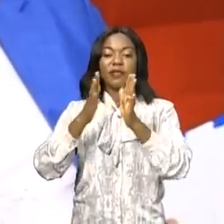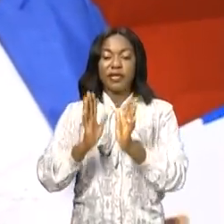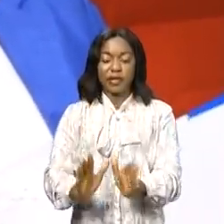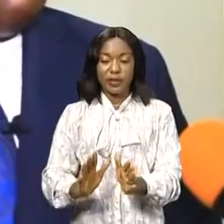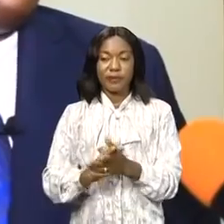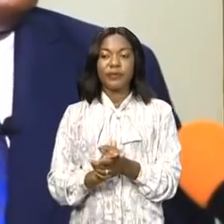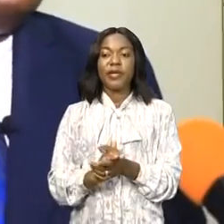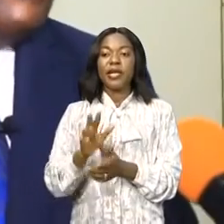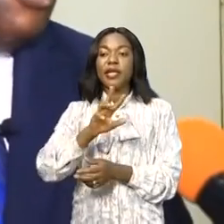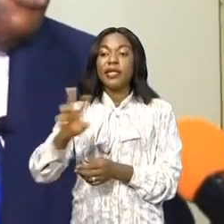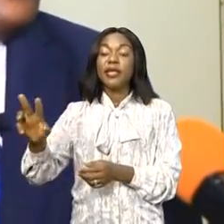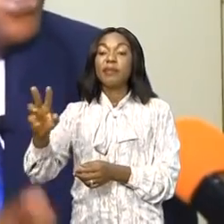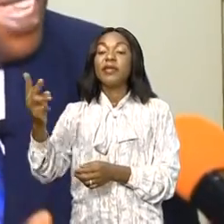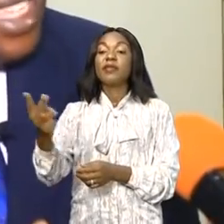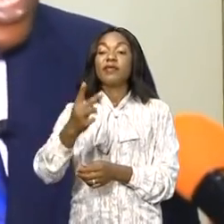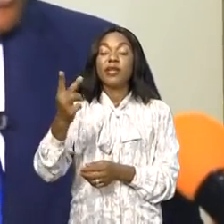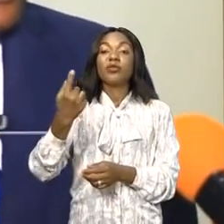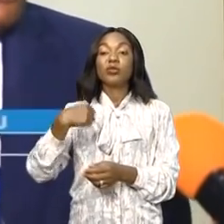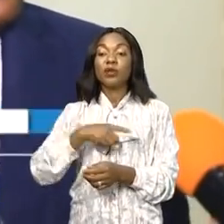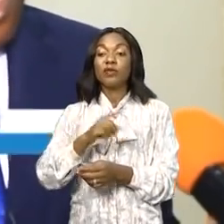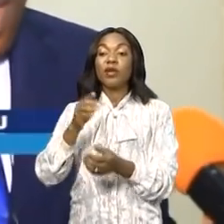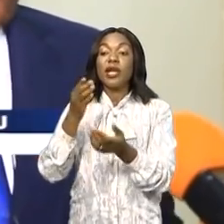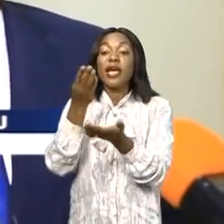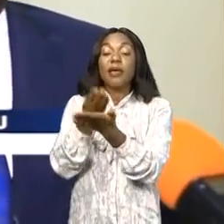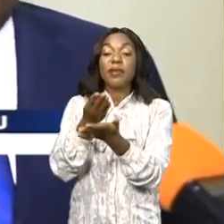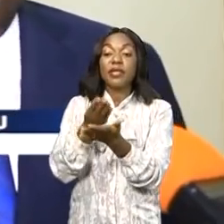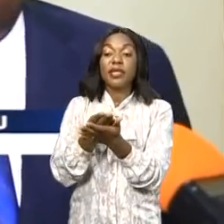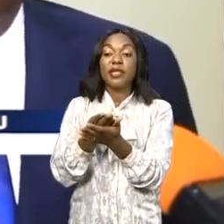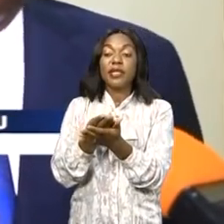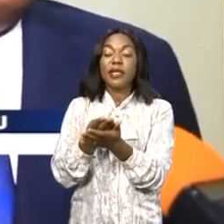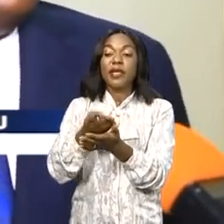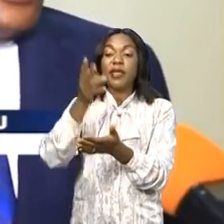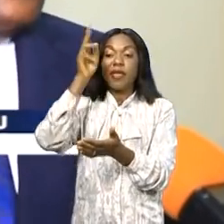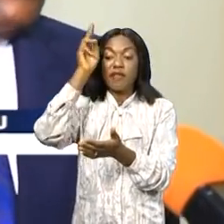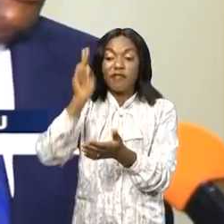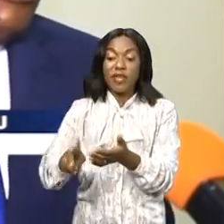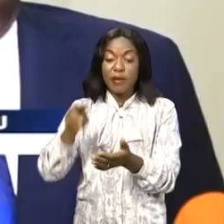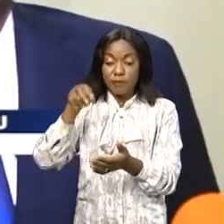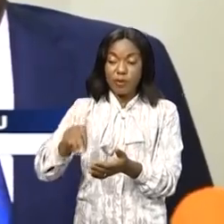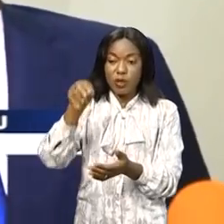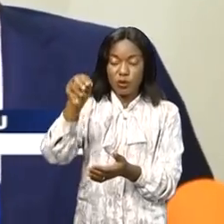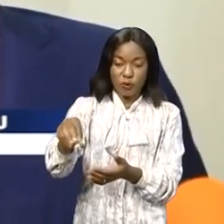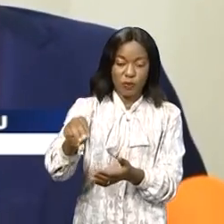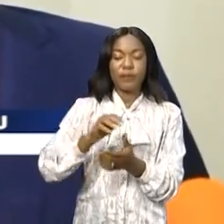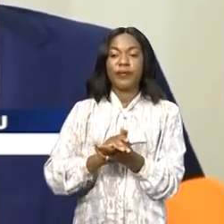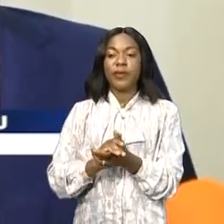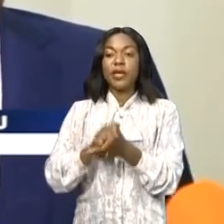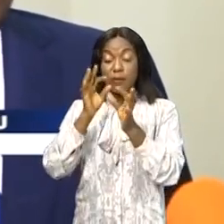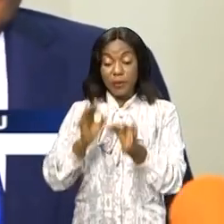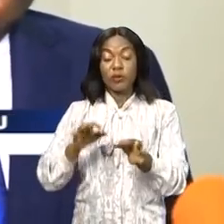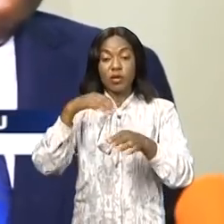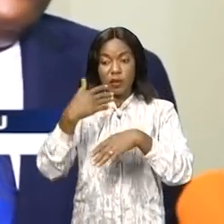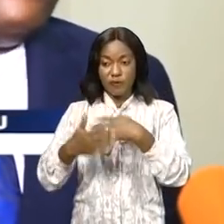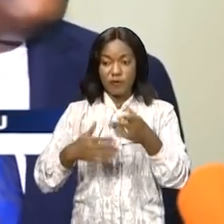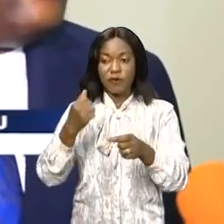nous avons eu un budget de 10 millions d'écaissés, donc de l'argent que nous avons payé pour nos réalisations. Nous avons réalisé à